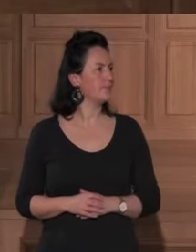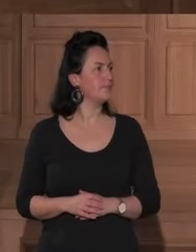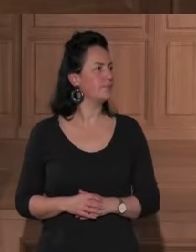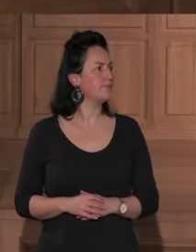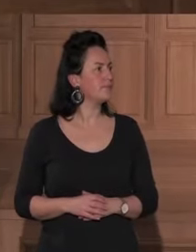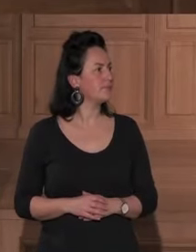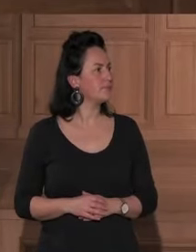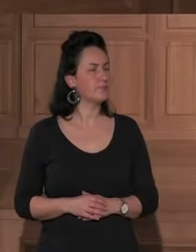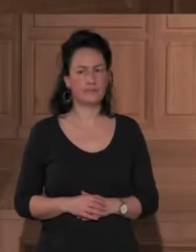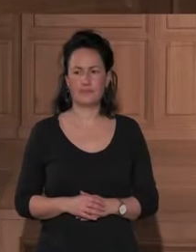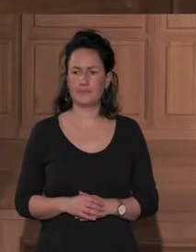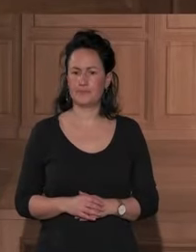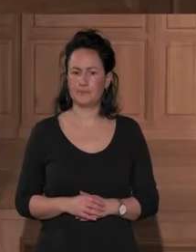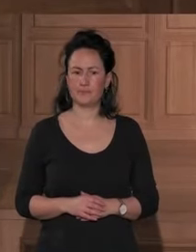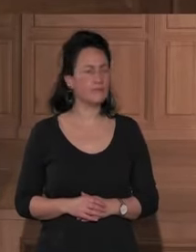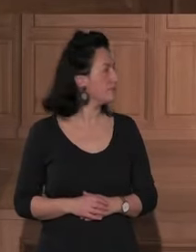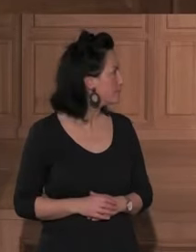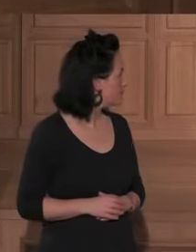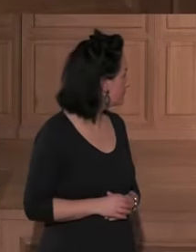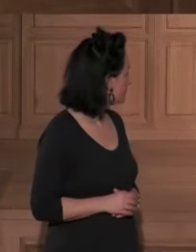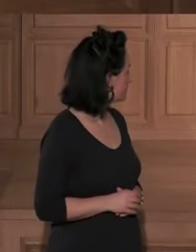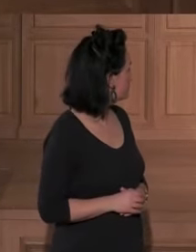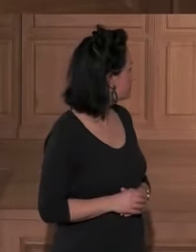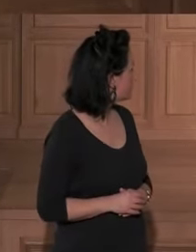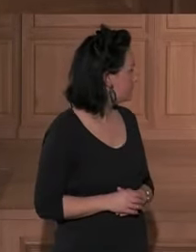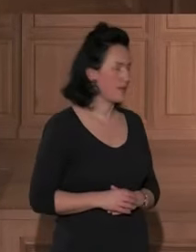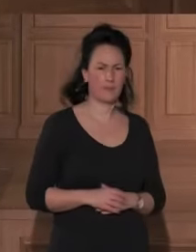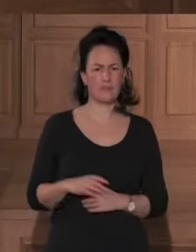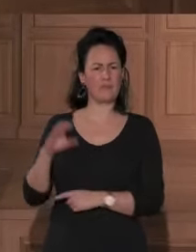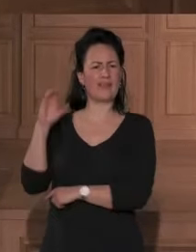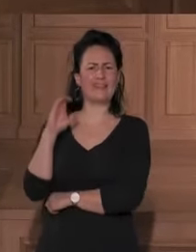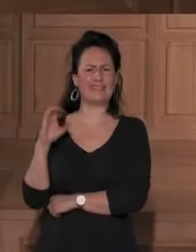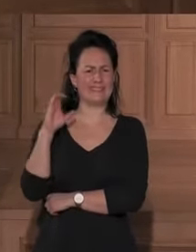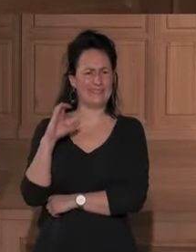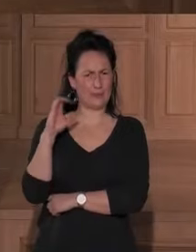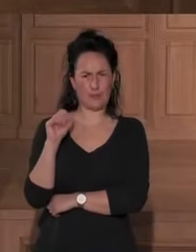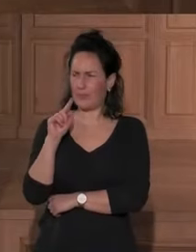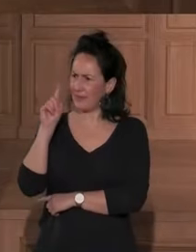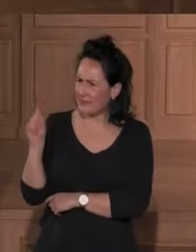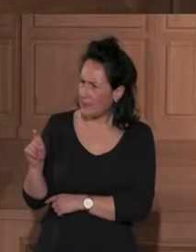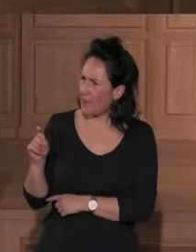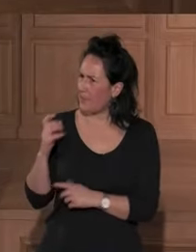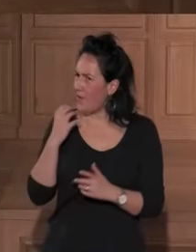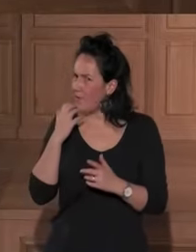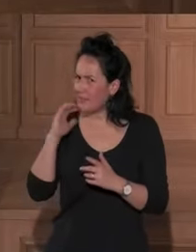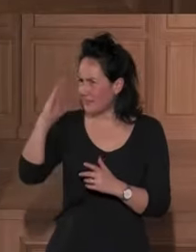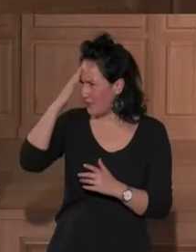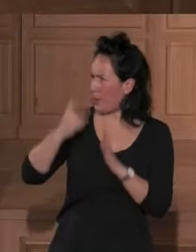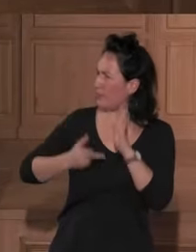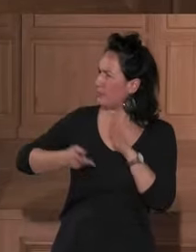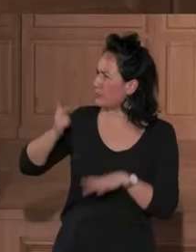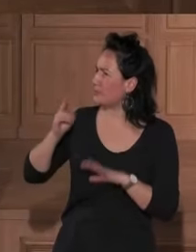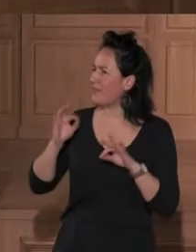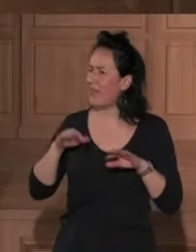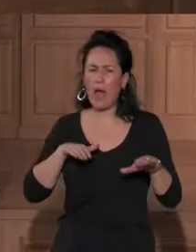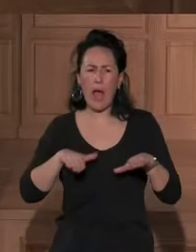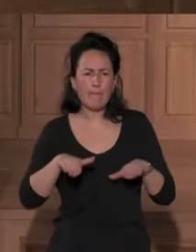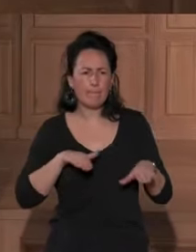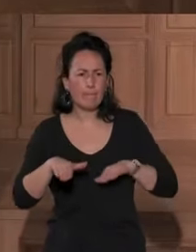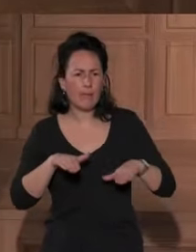Pardon. Alors... Christian qui vous demande, ça m'intéresserait de savoir un peu plus sur le projet de faire du rap avec